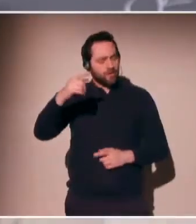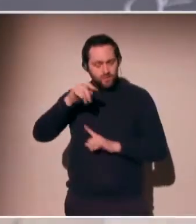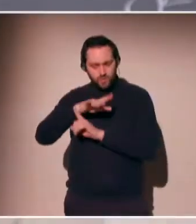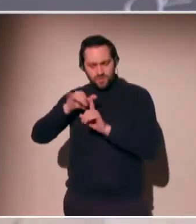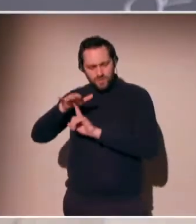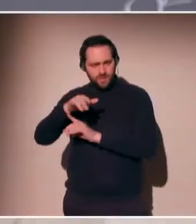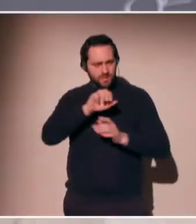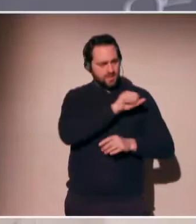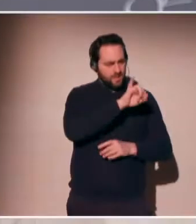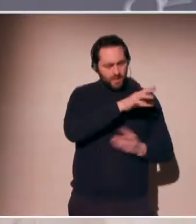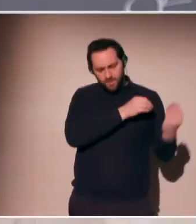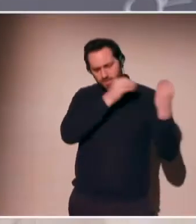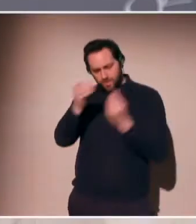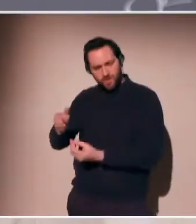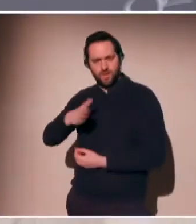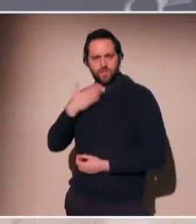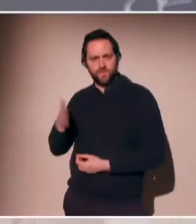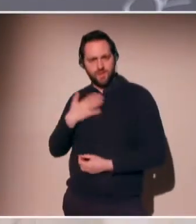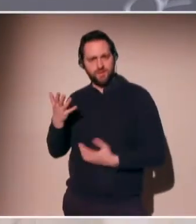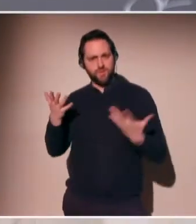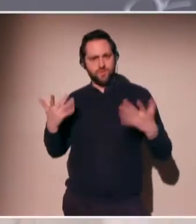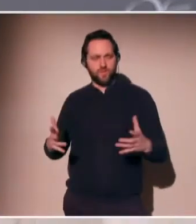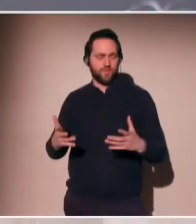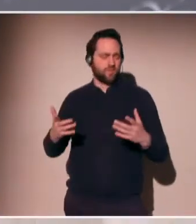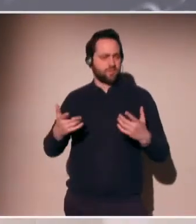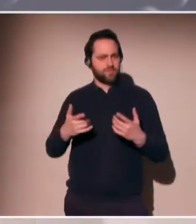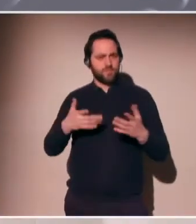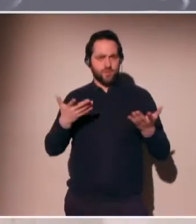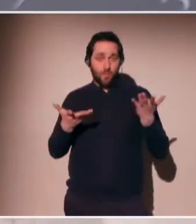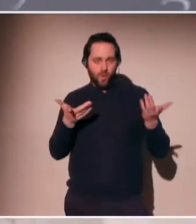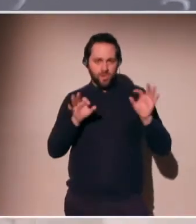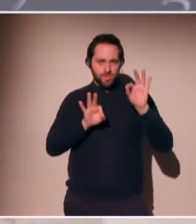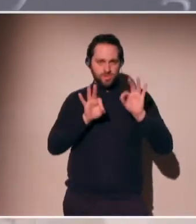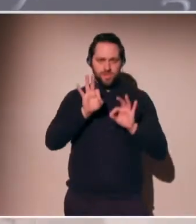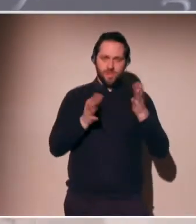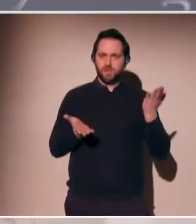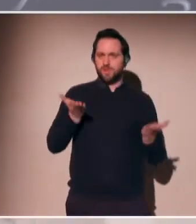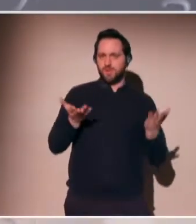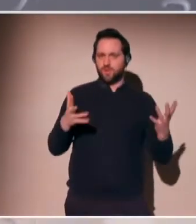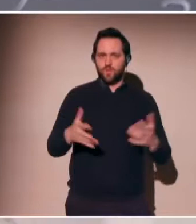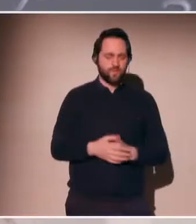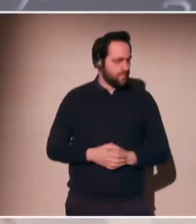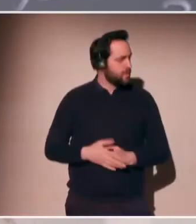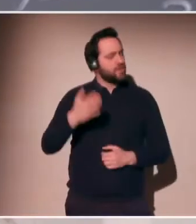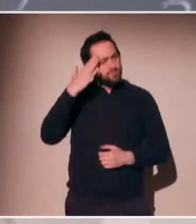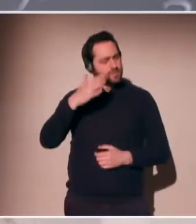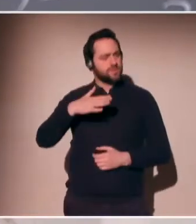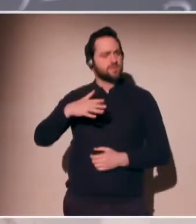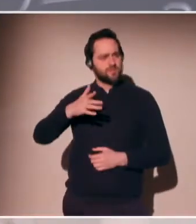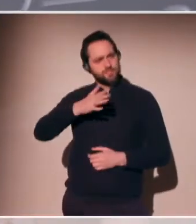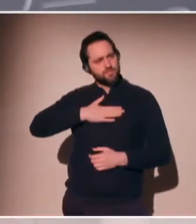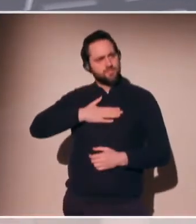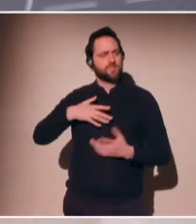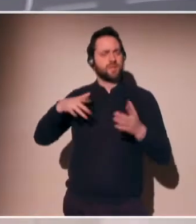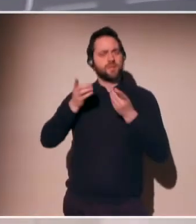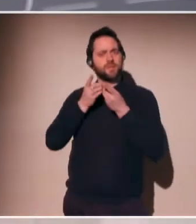le curseur? Bien, lorsqu'on est dans une démocratie qui fonctionne, en tout cas du point de vue théorique, ce que souhaitent la plupart